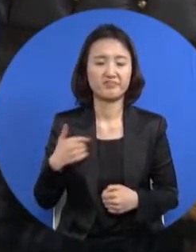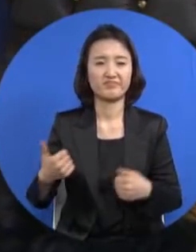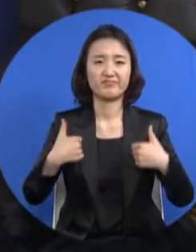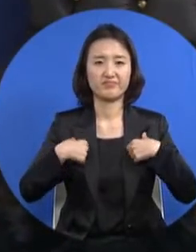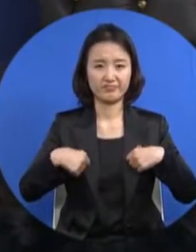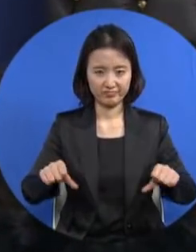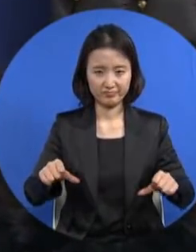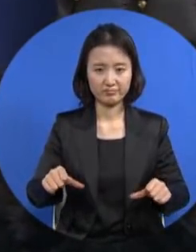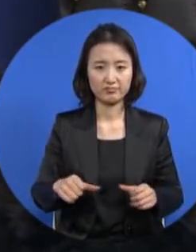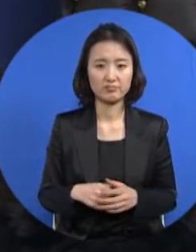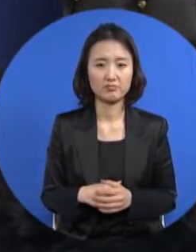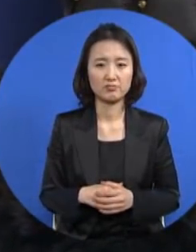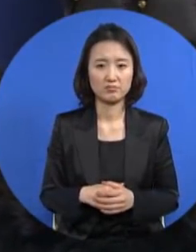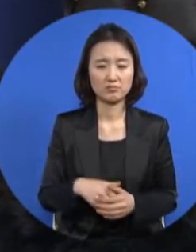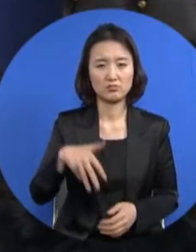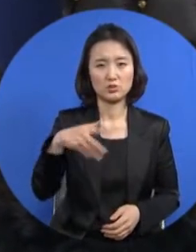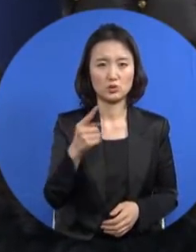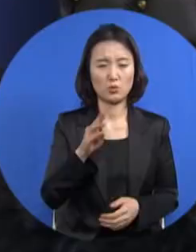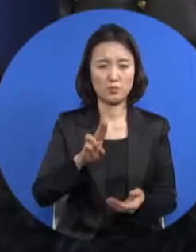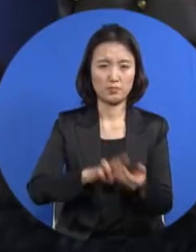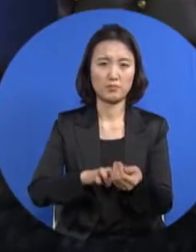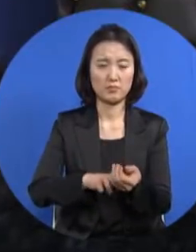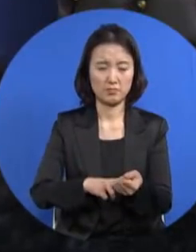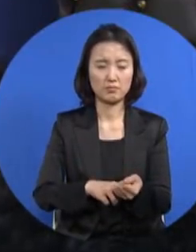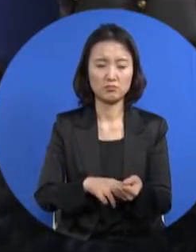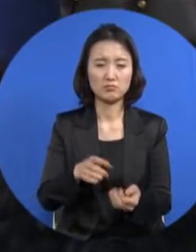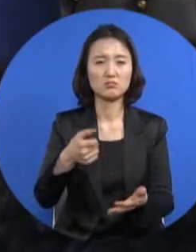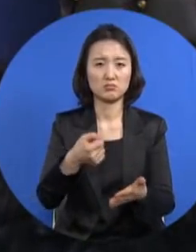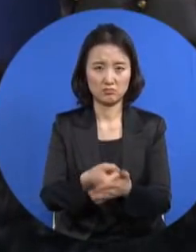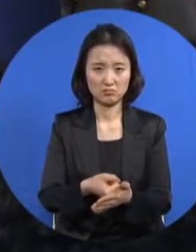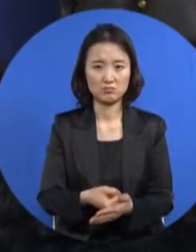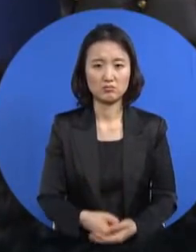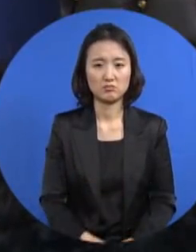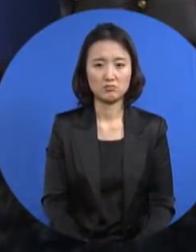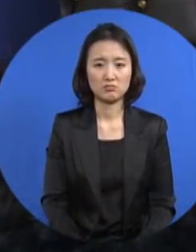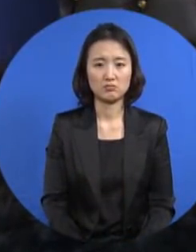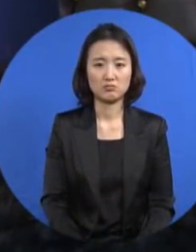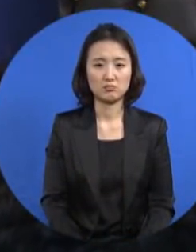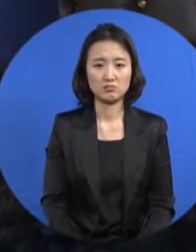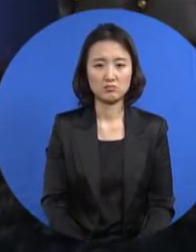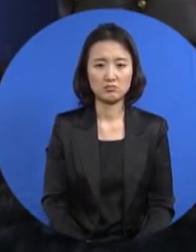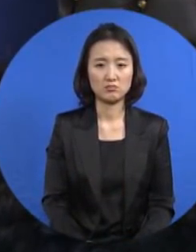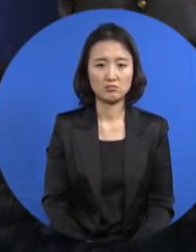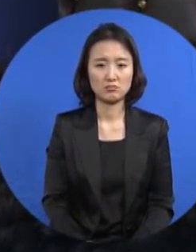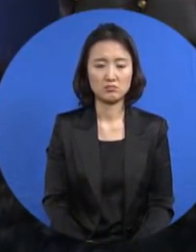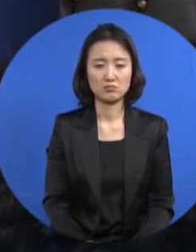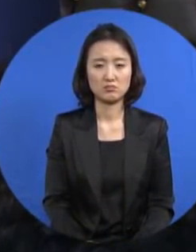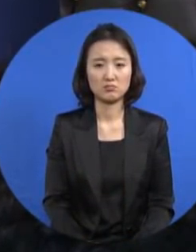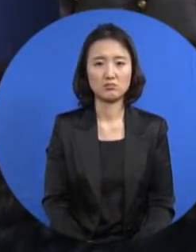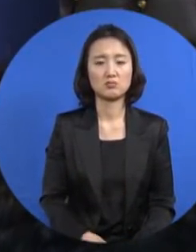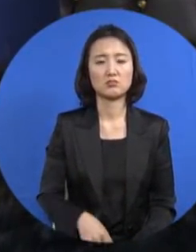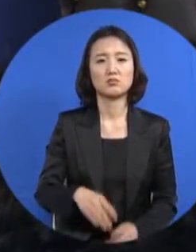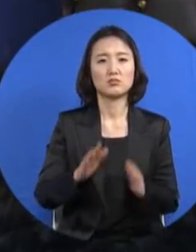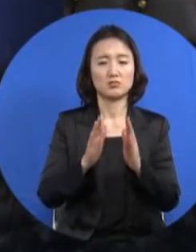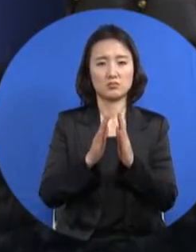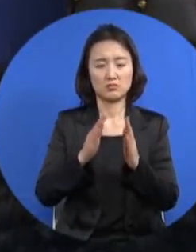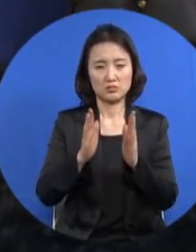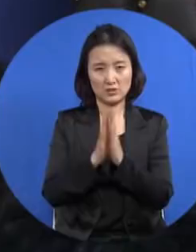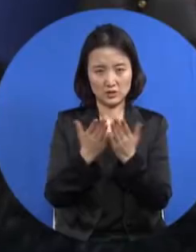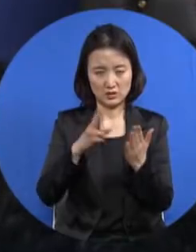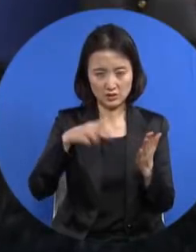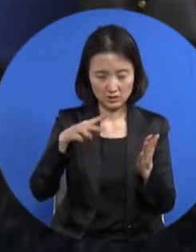그만두고요. 초밥 아이템을 찾았고요. 그러면 관련 아이템은 그리고 책은 100권 읽었죠. 레시피도